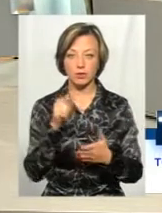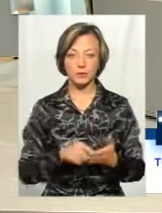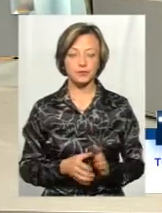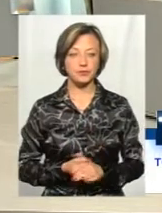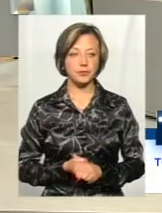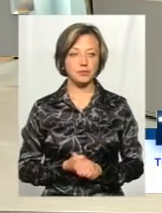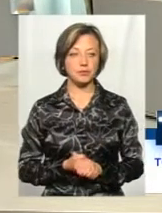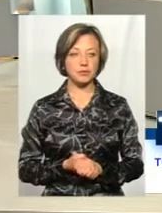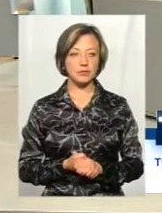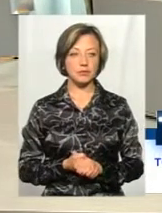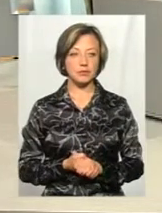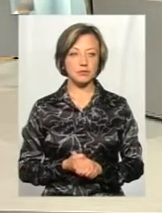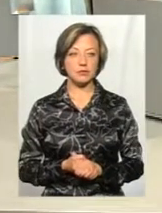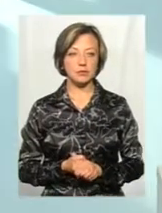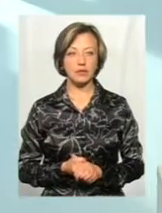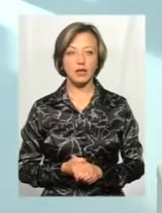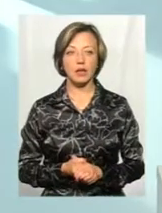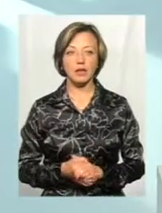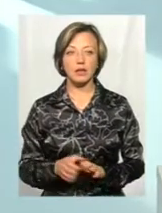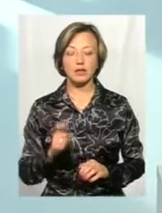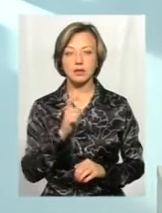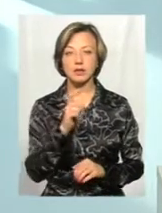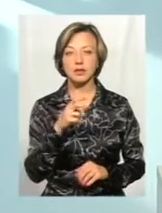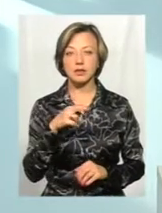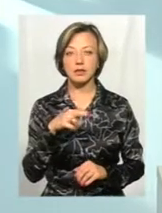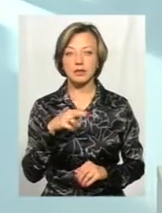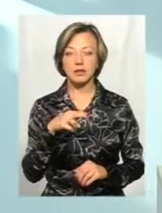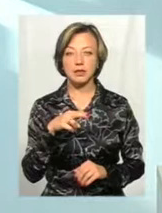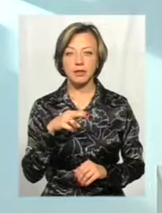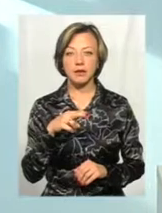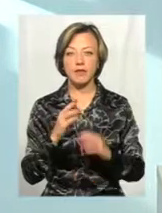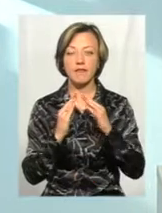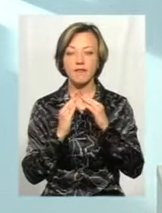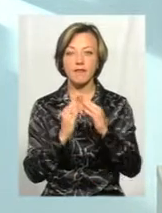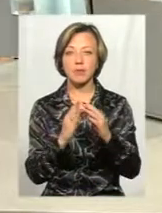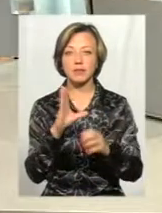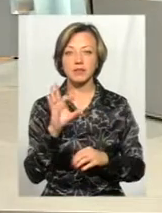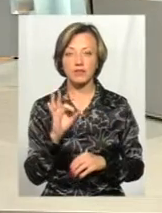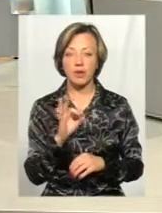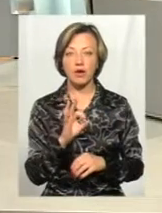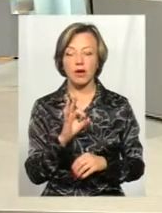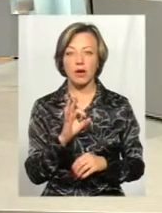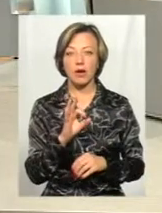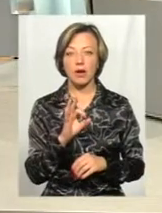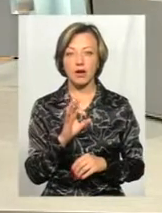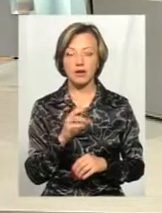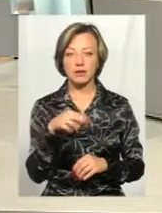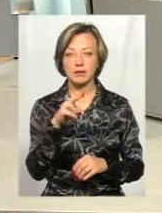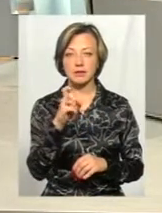той фермер Дзеленецька, здається, фермерство Дзеленецьке, якщо я не помиляюся. Да, Анатолій Анатолійович. Він